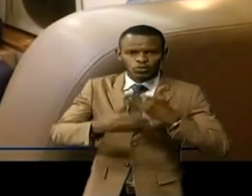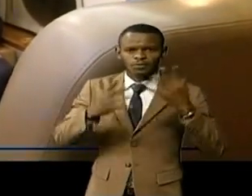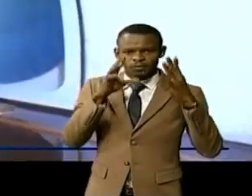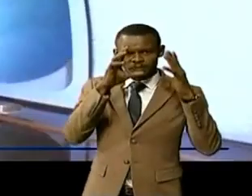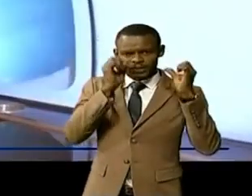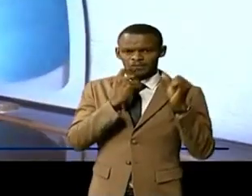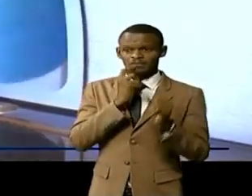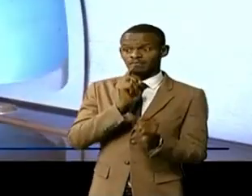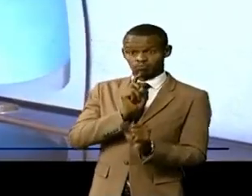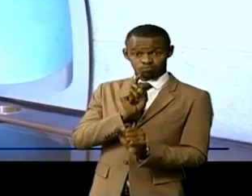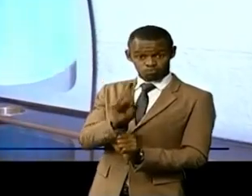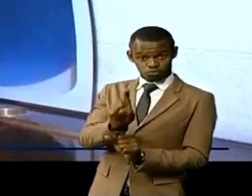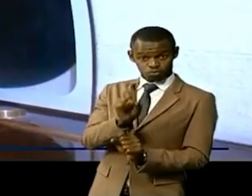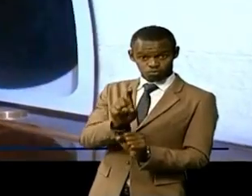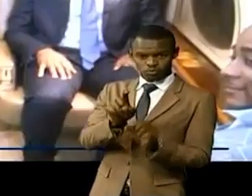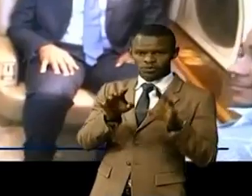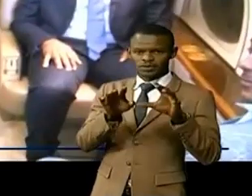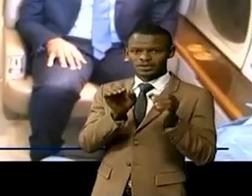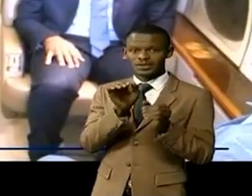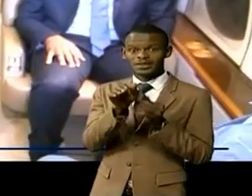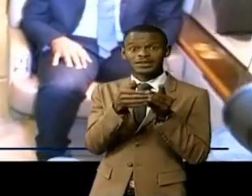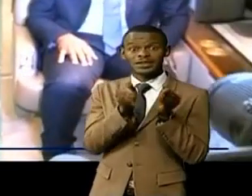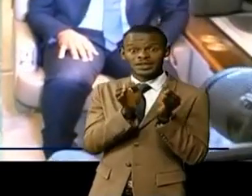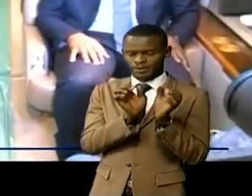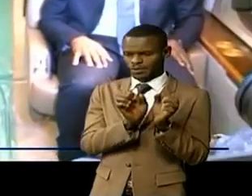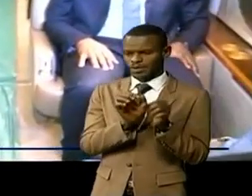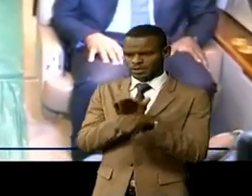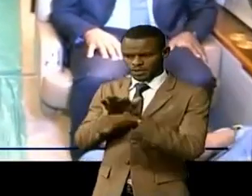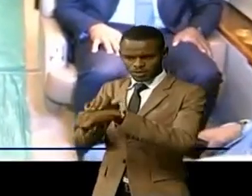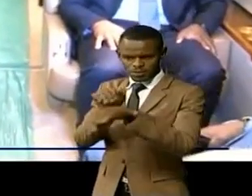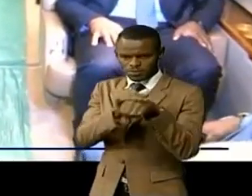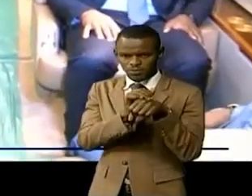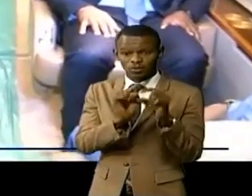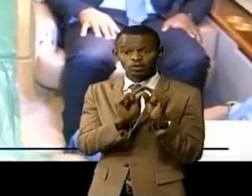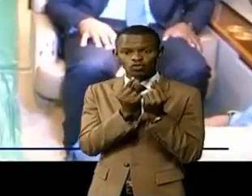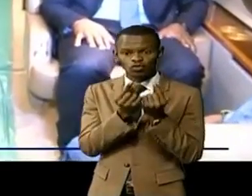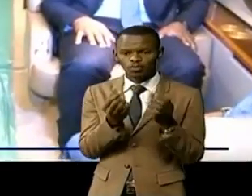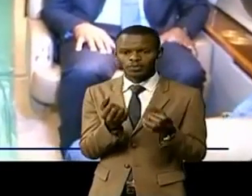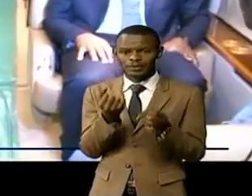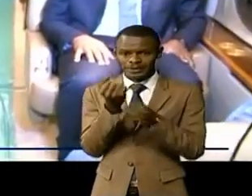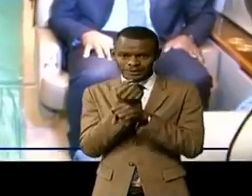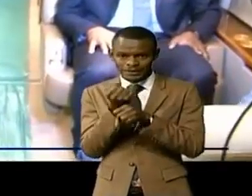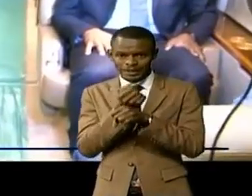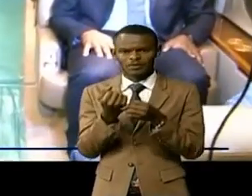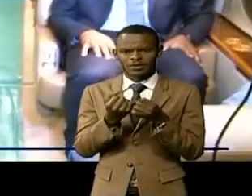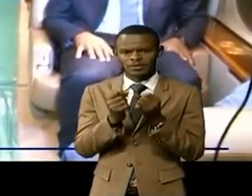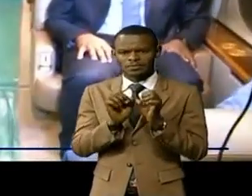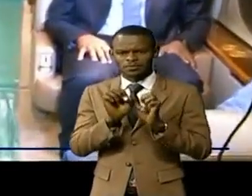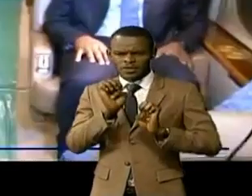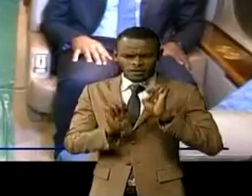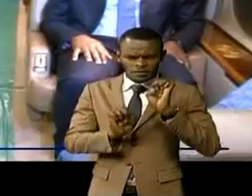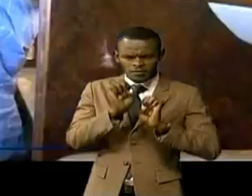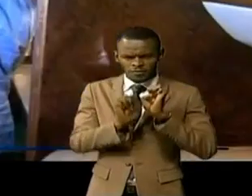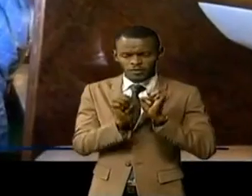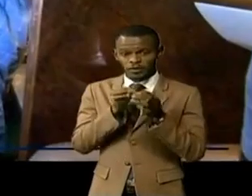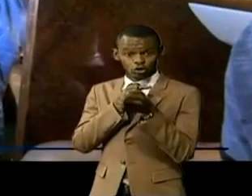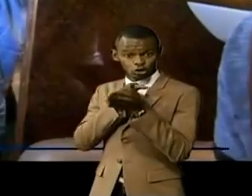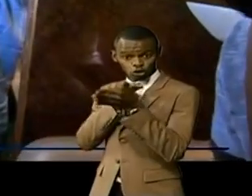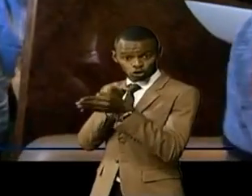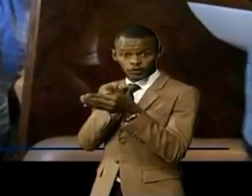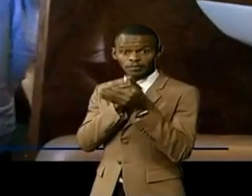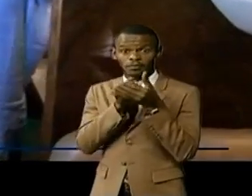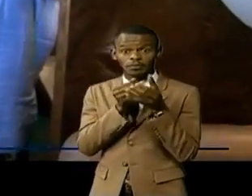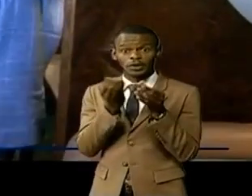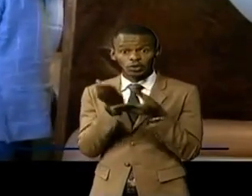Guylain Nyembo avaient mis en place un groupe de travail autour des services logistiques présidentiels pour suivre de près ces dossiers et ramener